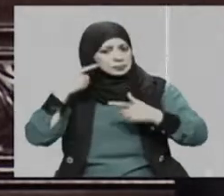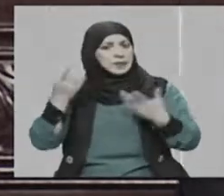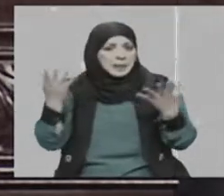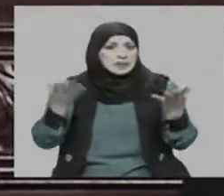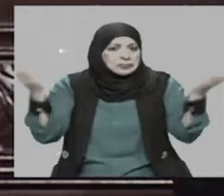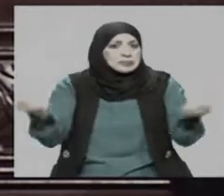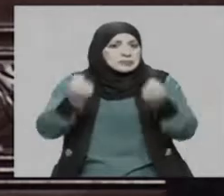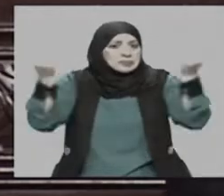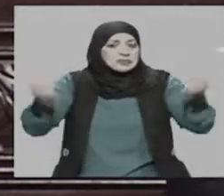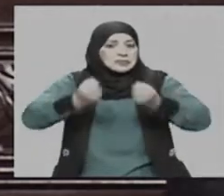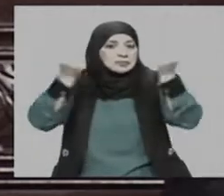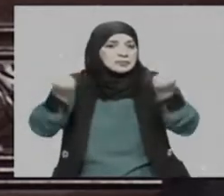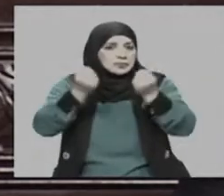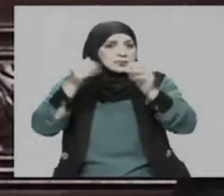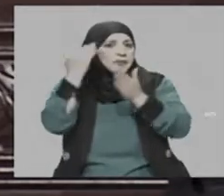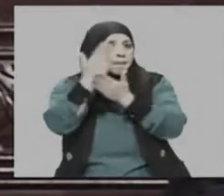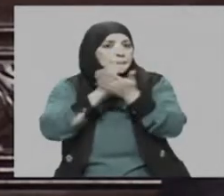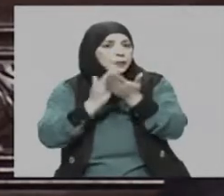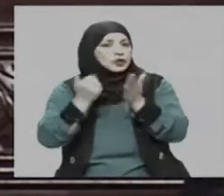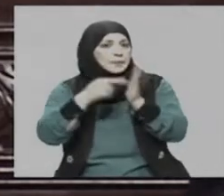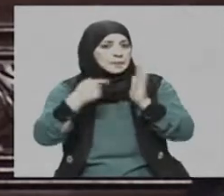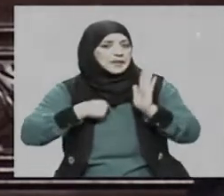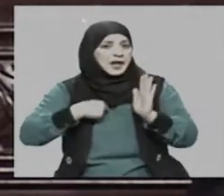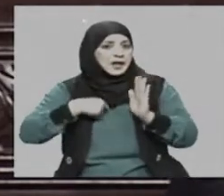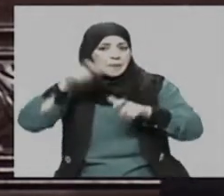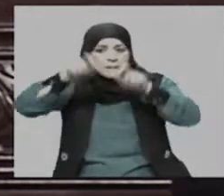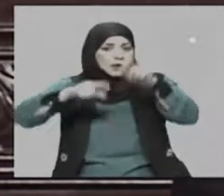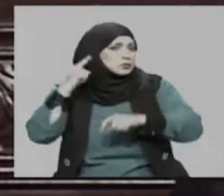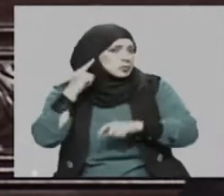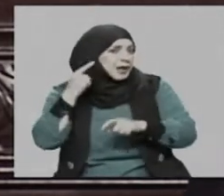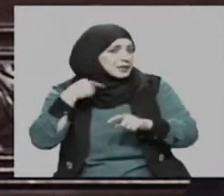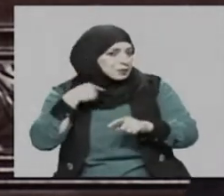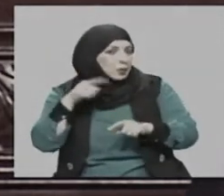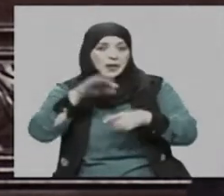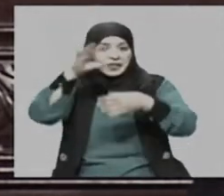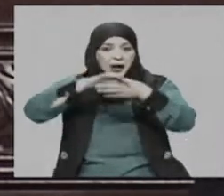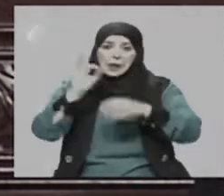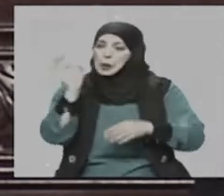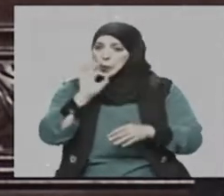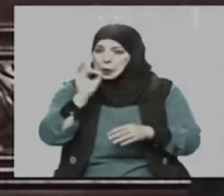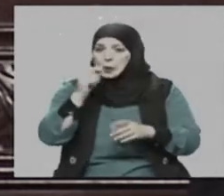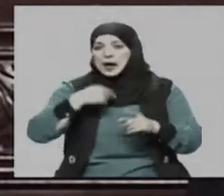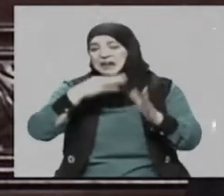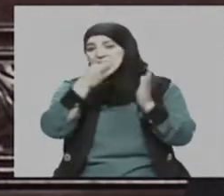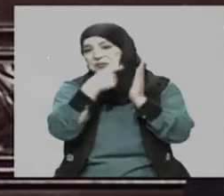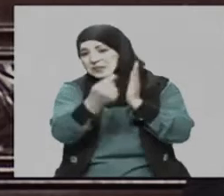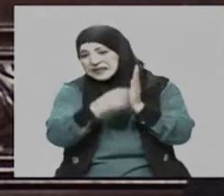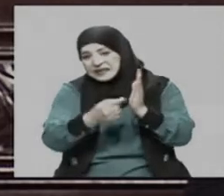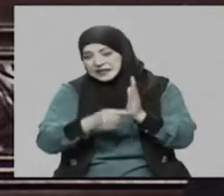نحكي فيها على المشروع سمعوه برشا عباد ما صوتوش برشا عباد مش الاشكال